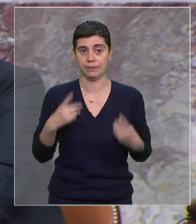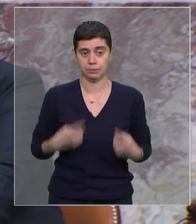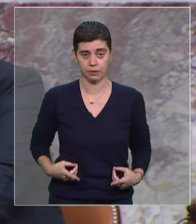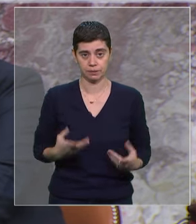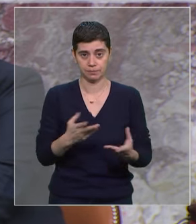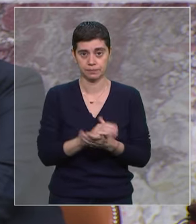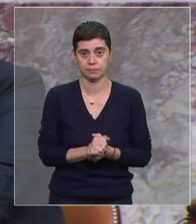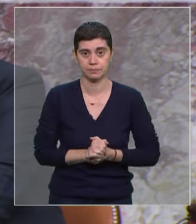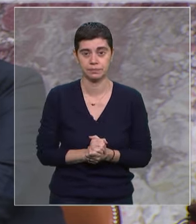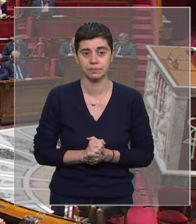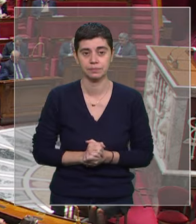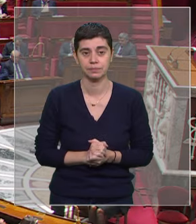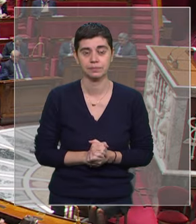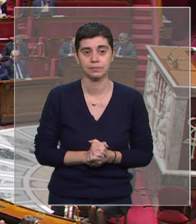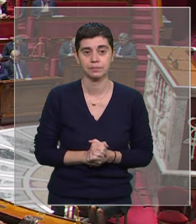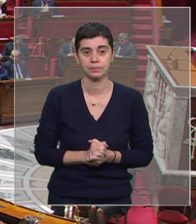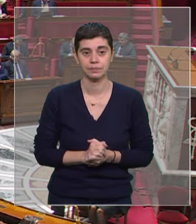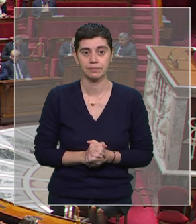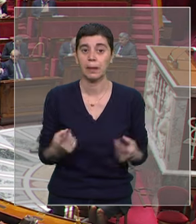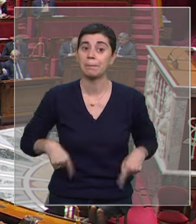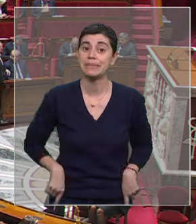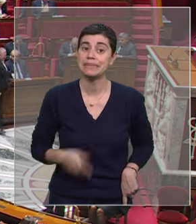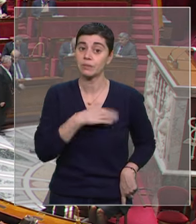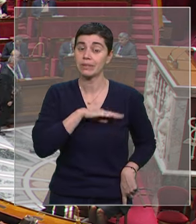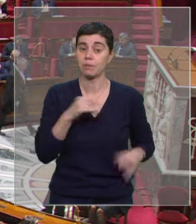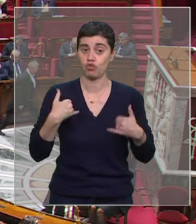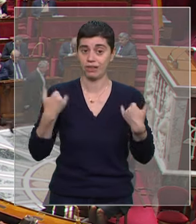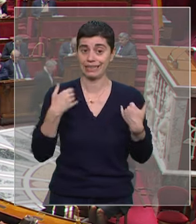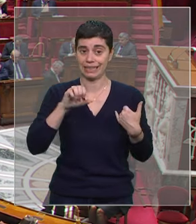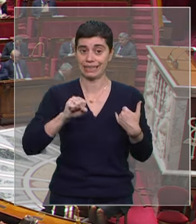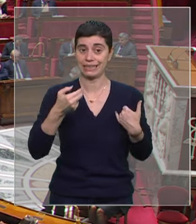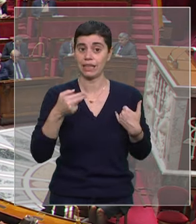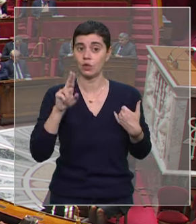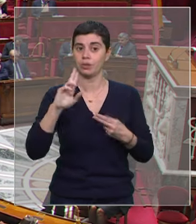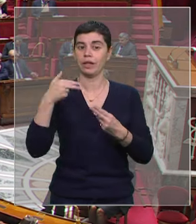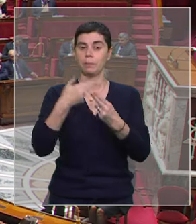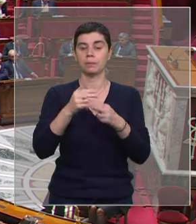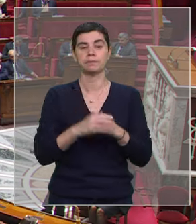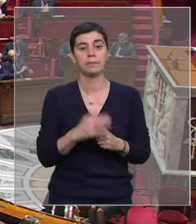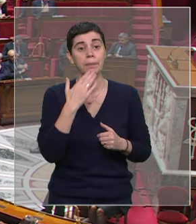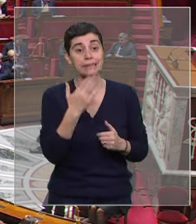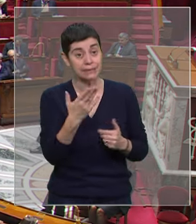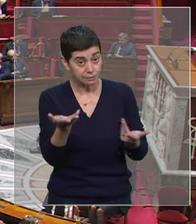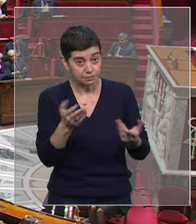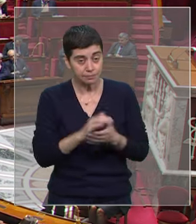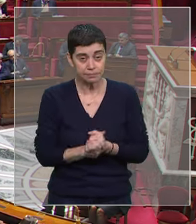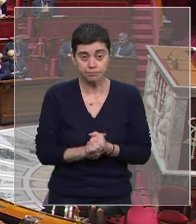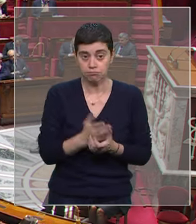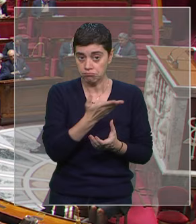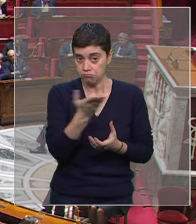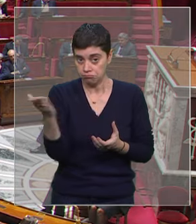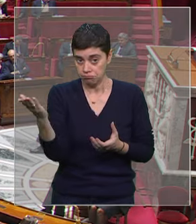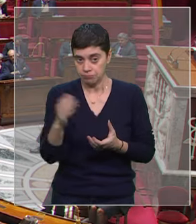Prisca Thévenot, ministre en charge de la jeunesse et du SNU. Merci, Madame la Présidente, Mesdames et Messieurs les